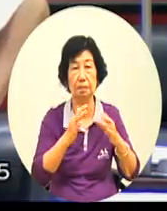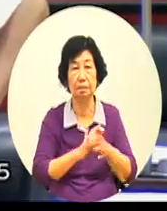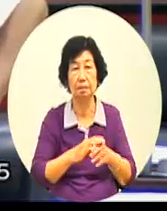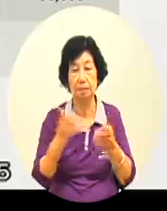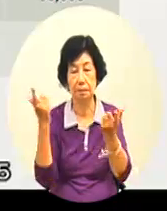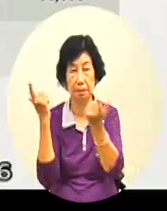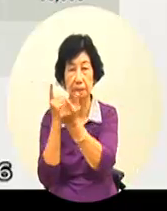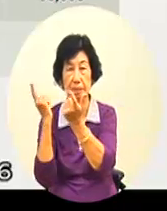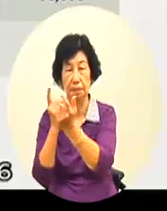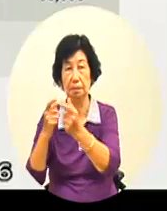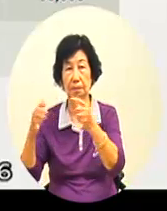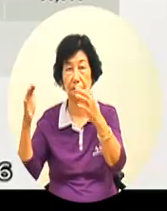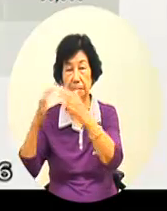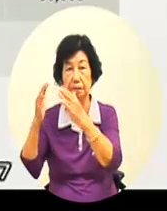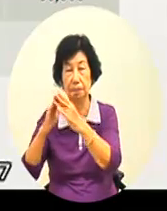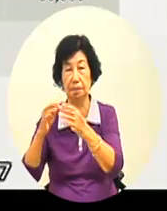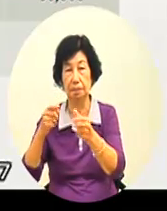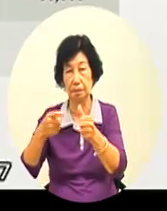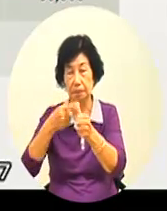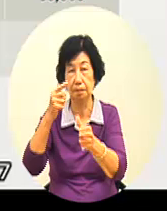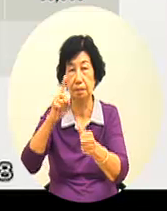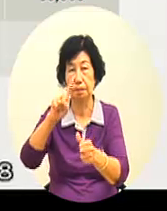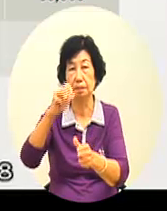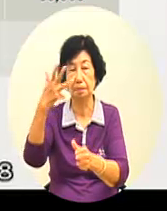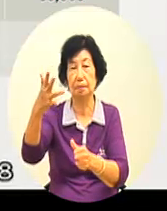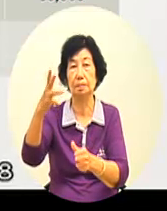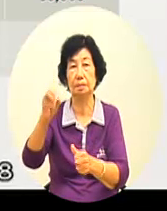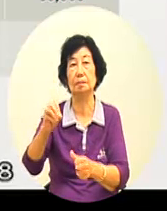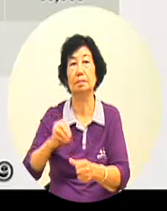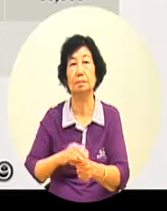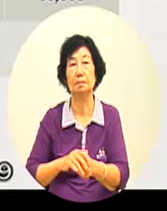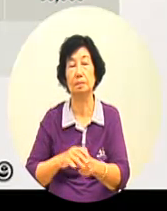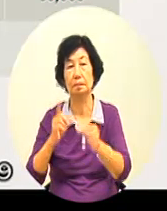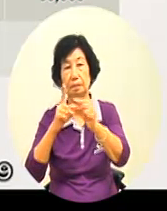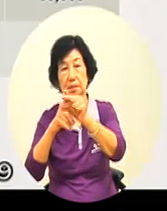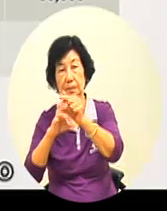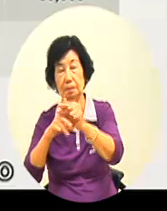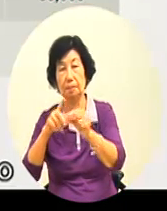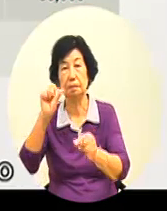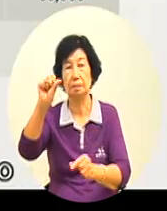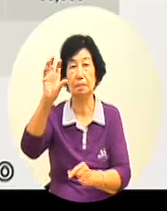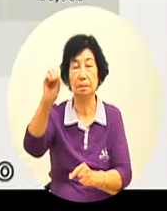市第一名18万哦，台中是5万，